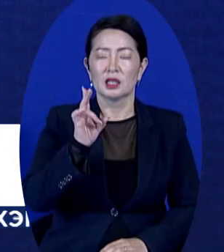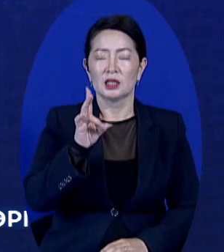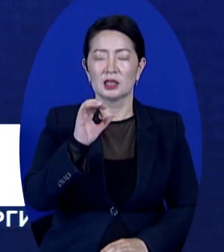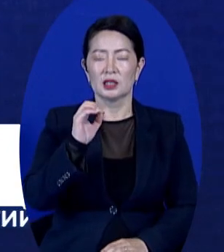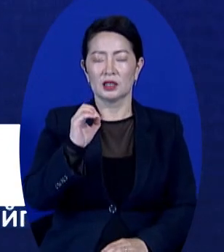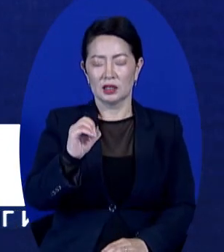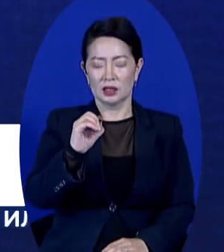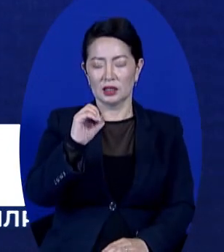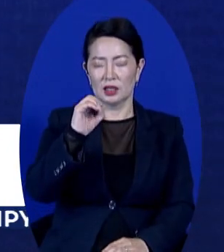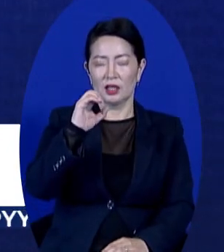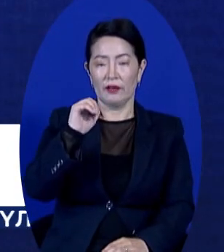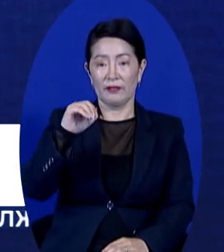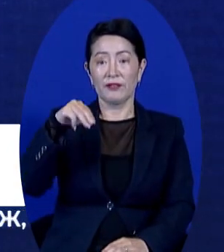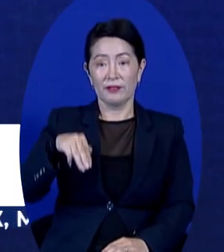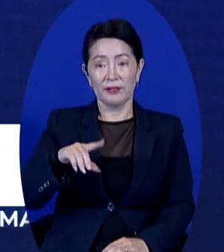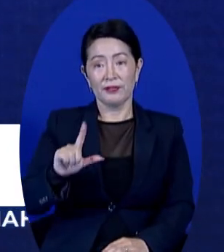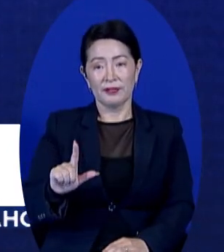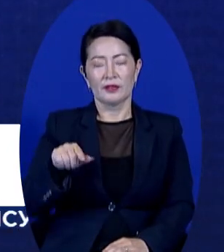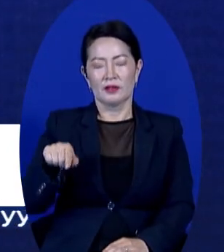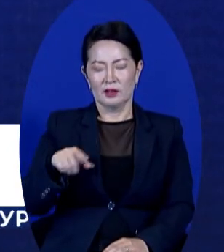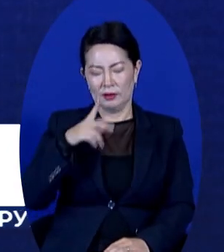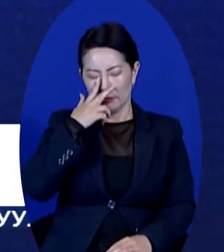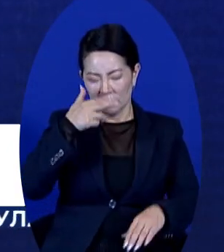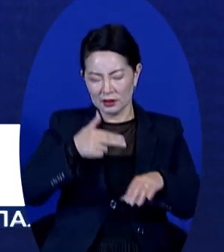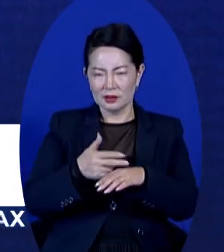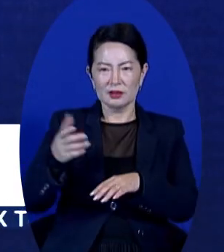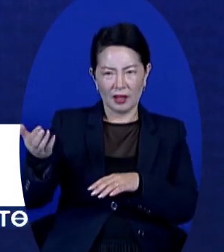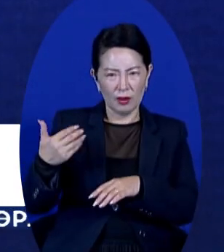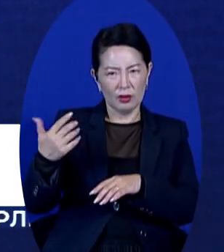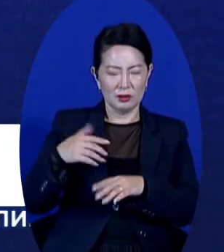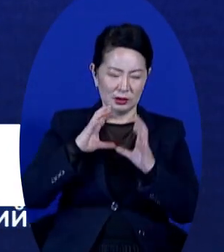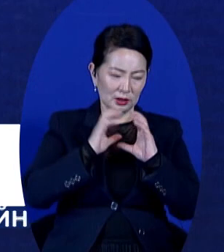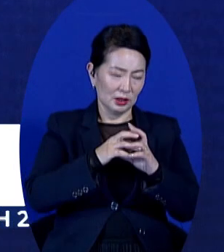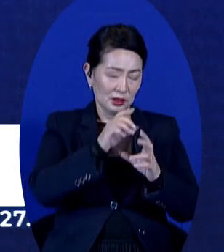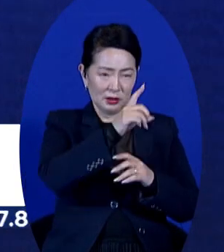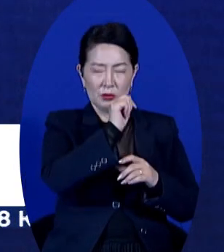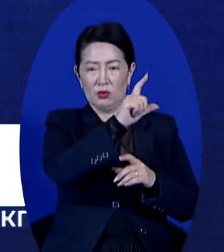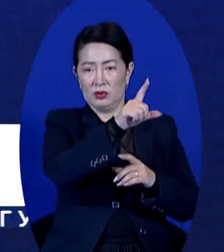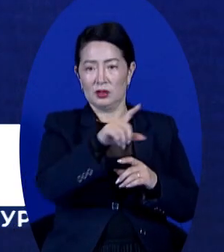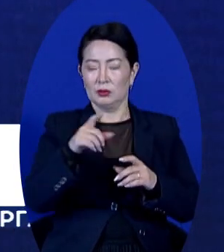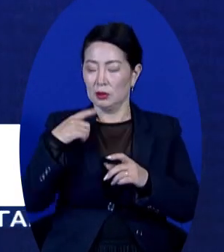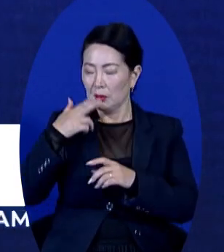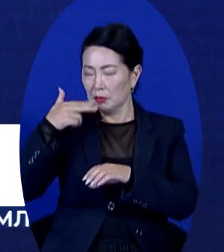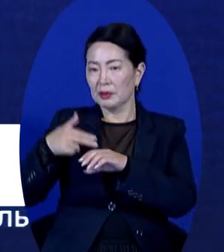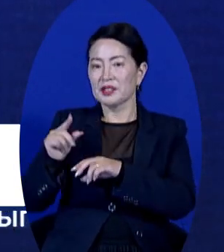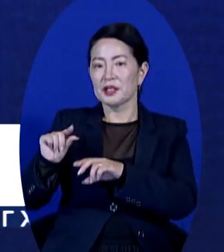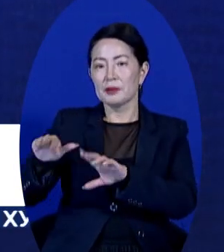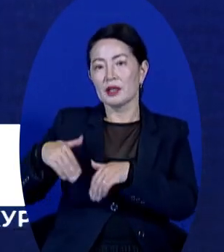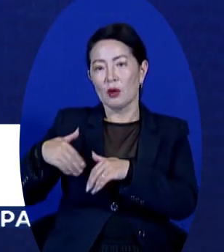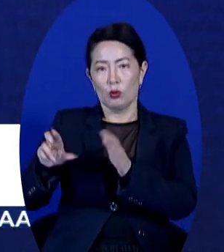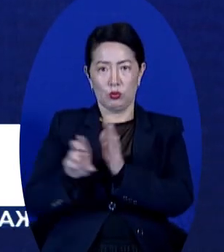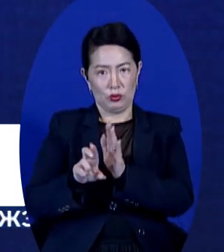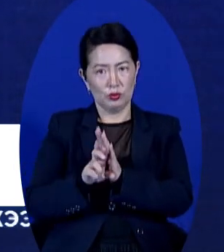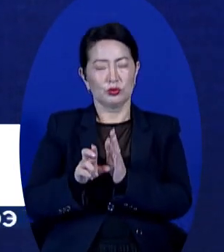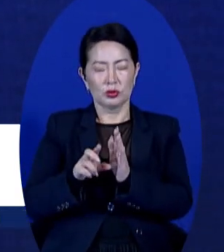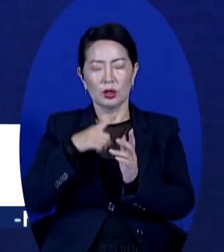нөөц хангамжаар хойд хөршөөсөө бүрэн хамааралтай манай улс дэлхийн зах зээлээс хямд үнээр нефтийн бүтээгдэхүүнийг тогтвортой авахар тохиролцсон нь ерөнхий сайдын дорны